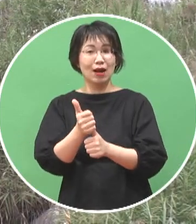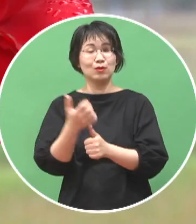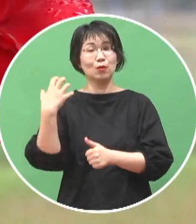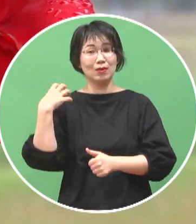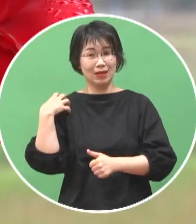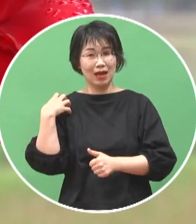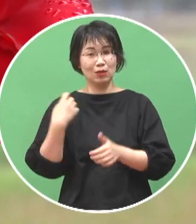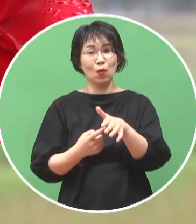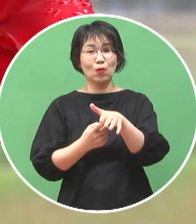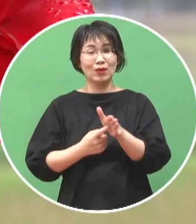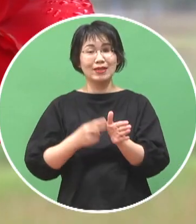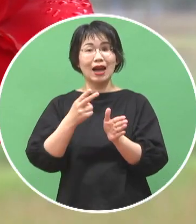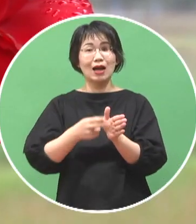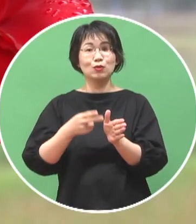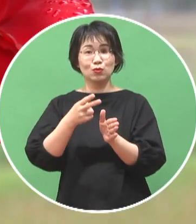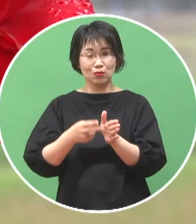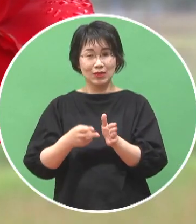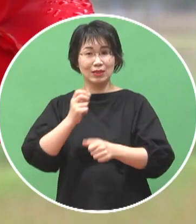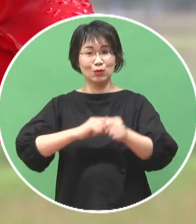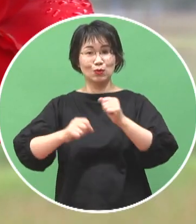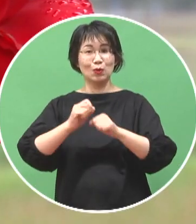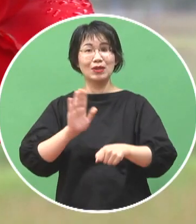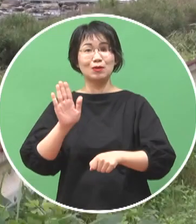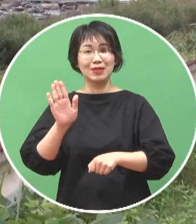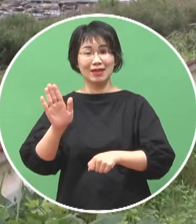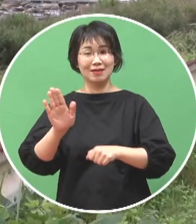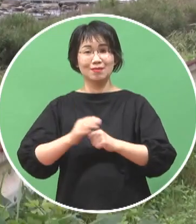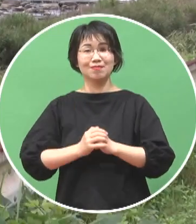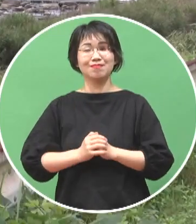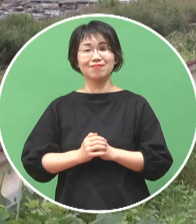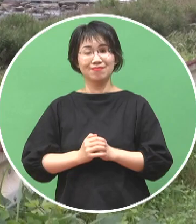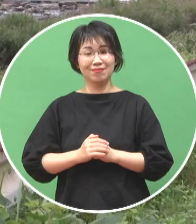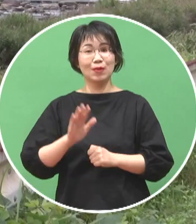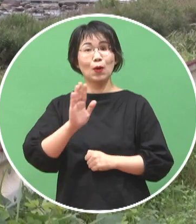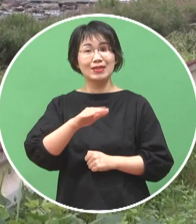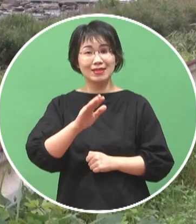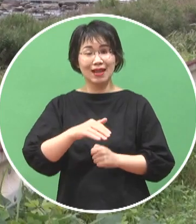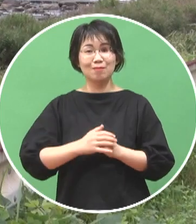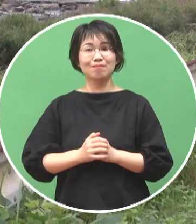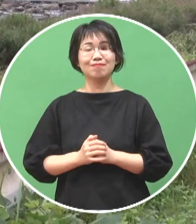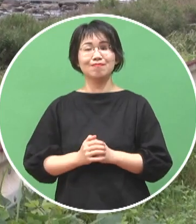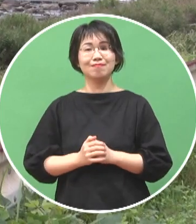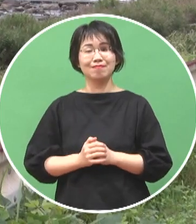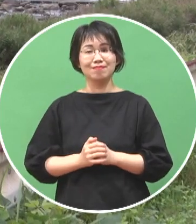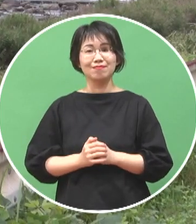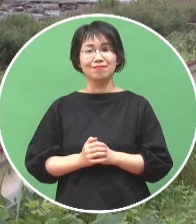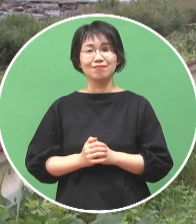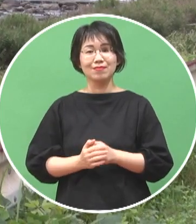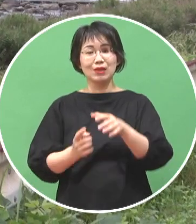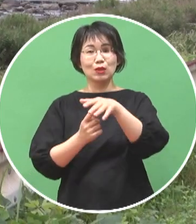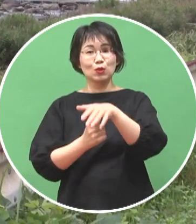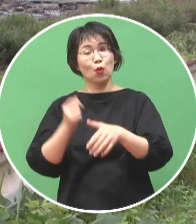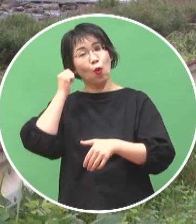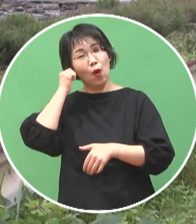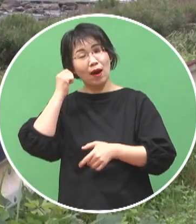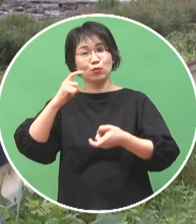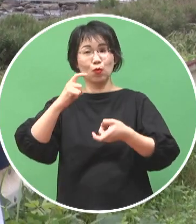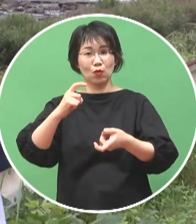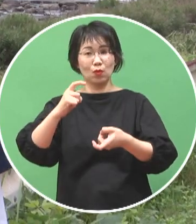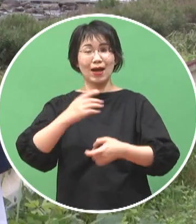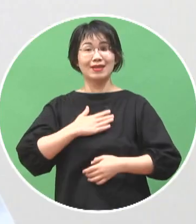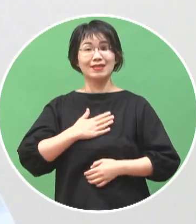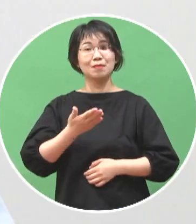ている田舎ツーリズムという取り組みなんです。 よしお兄さん、 はい、 農泊という言葉ご存知